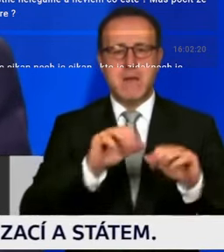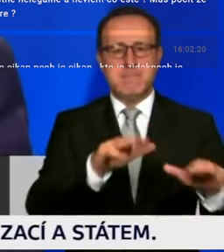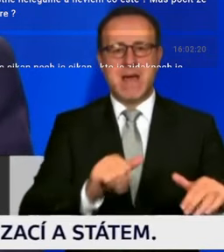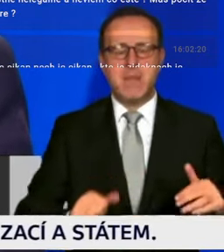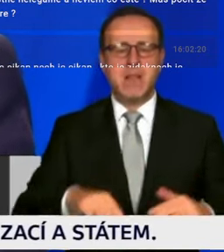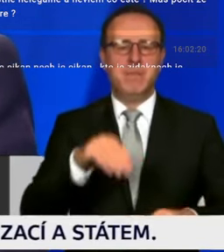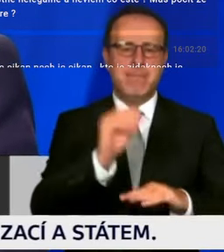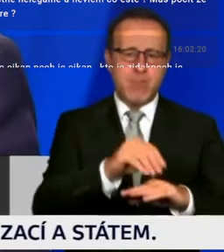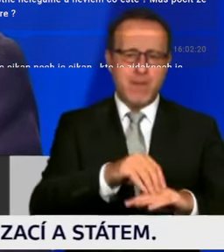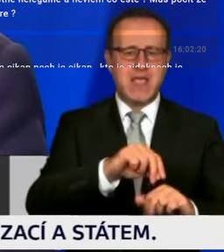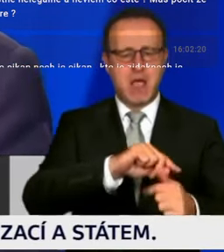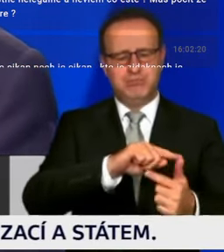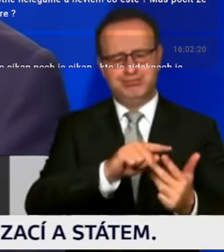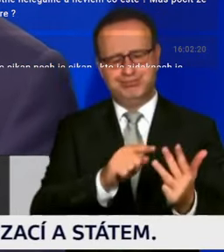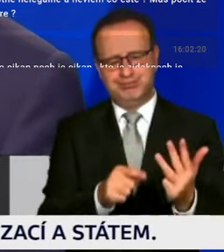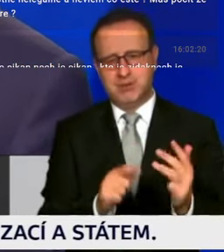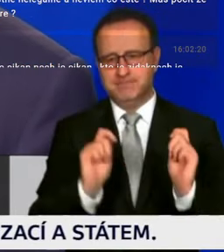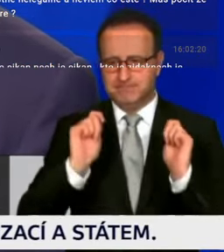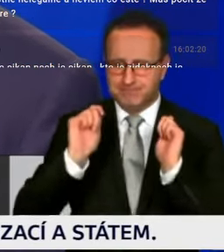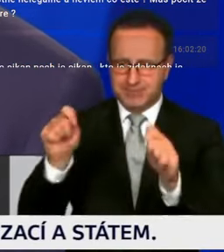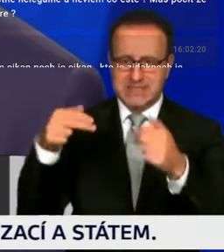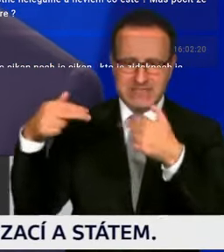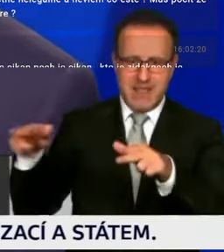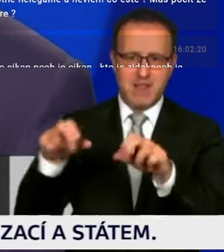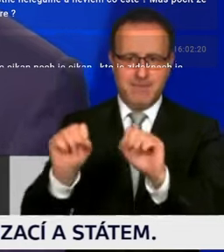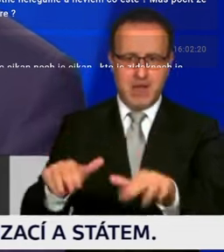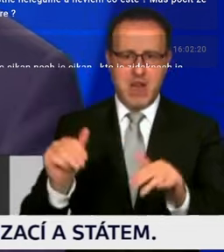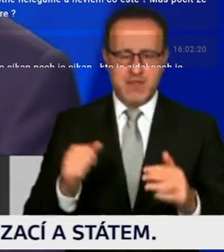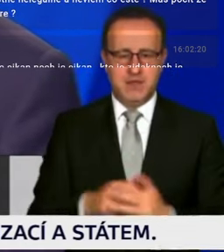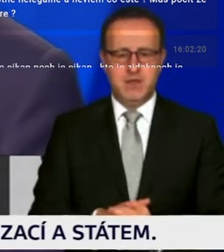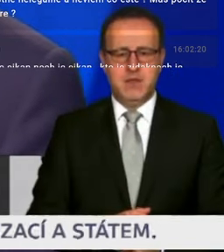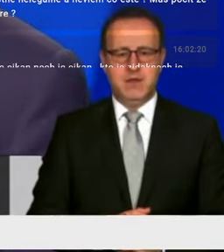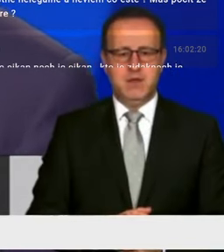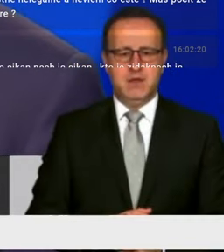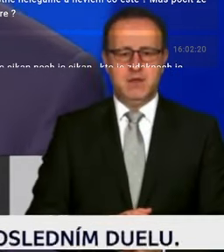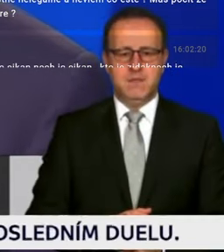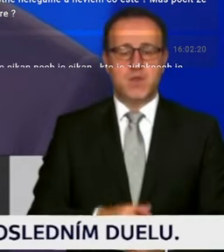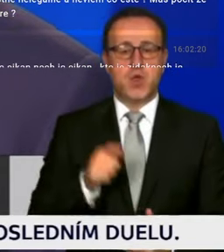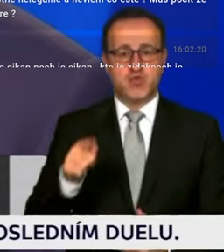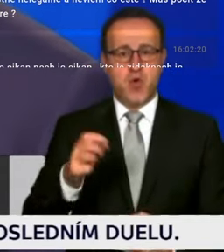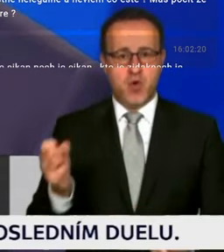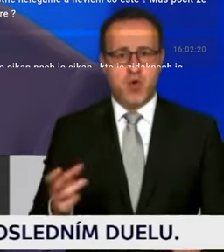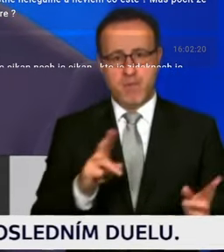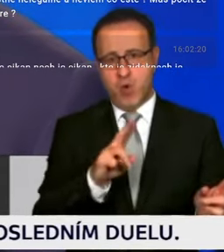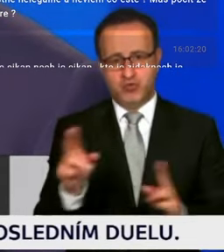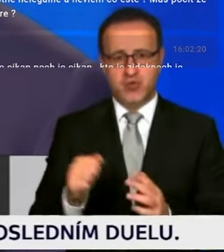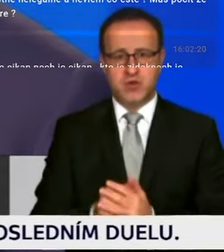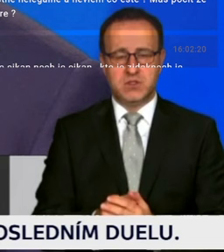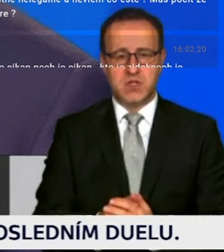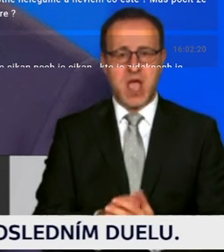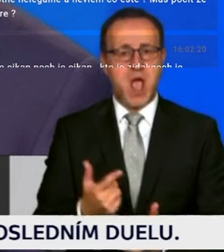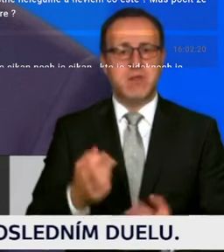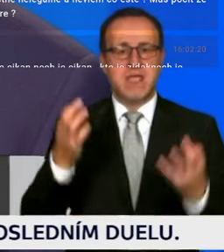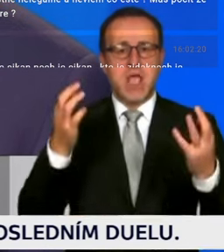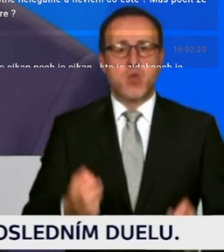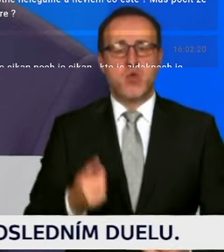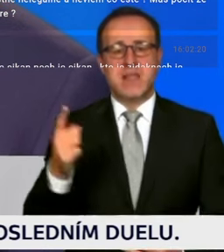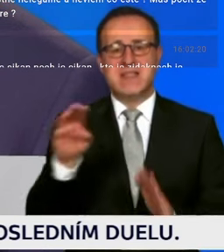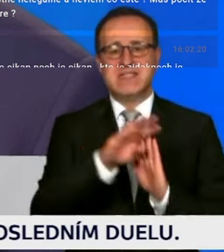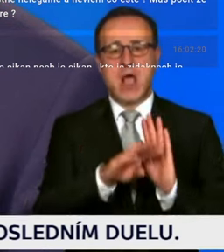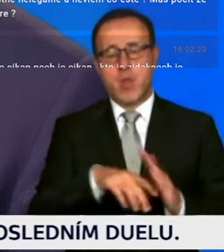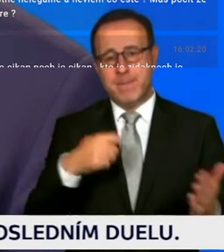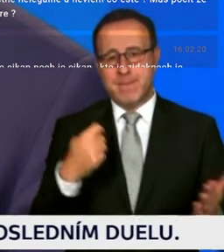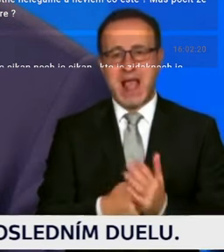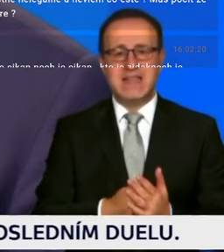pripomienky Kde si myslím že by mohli poslanci hlasovaní mojich pripomienok vylepšiť že by v podstate jednoducho eh ten zákon platil